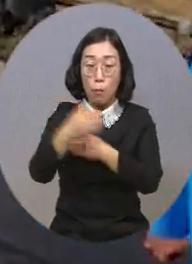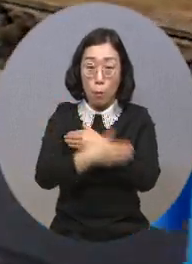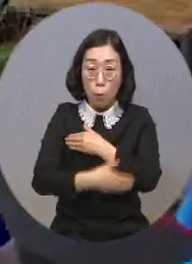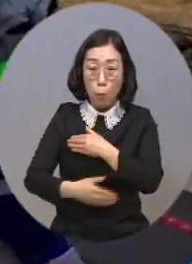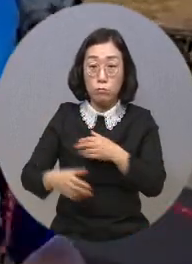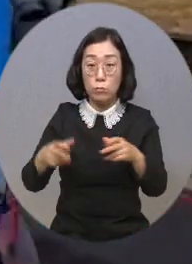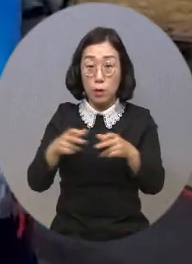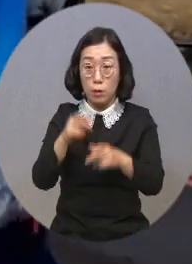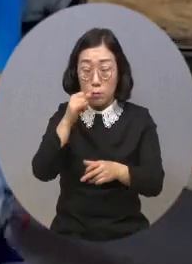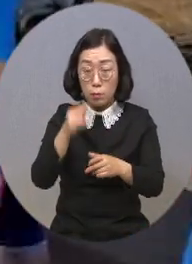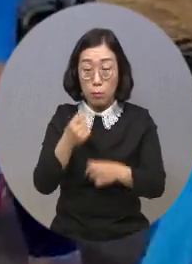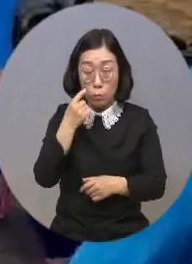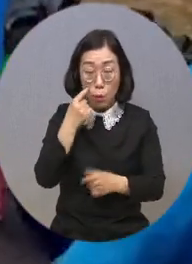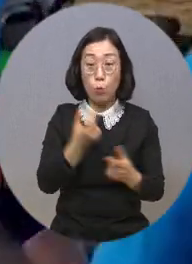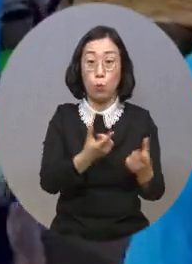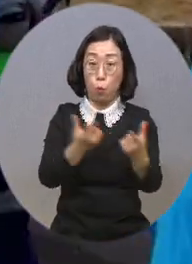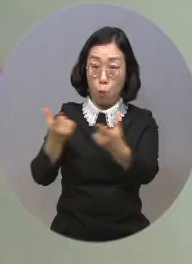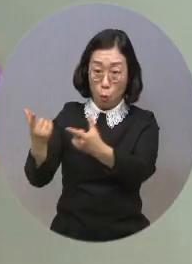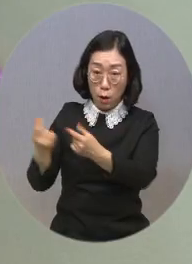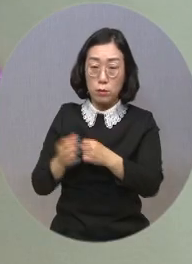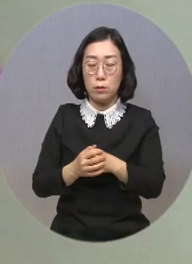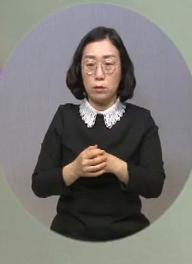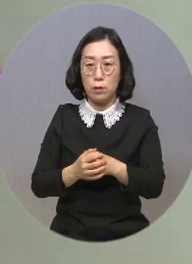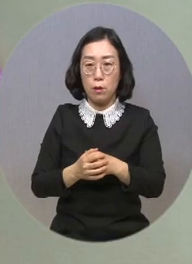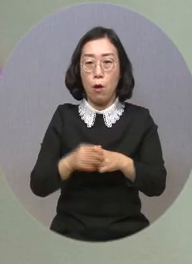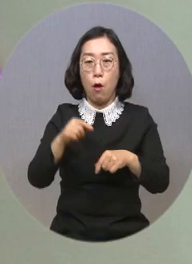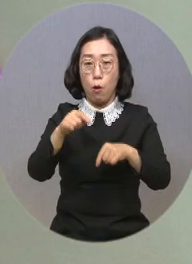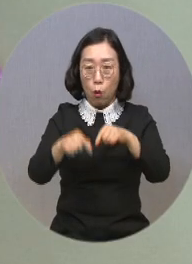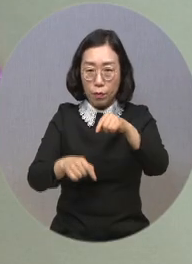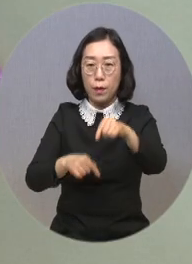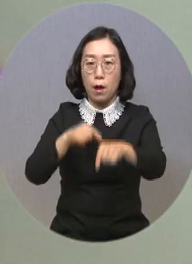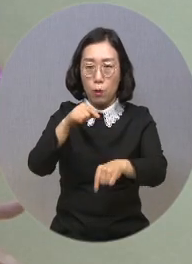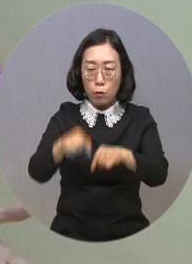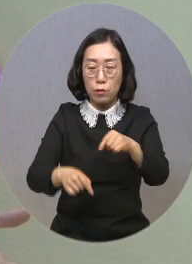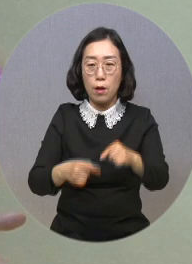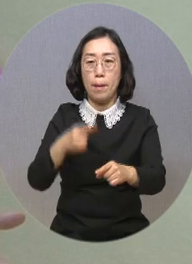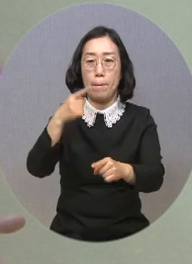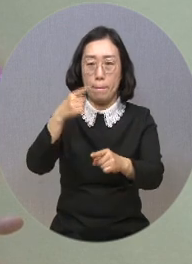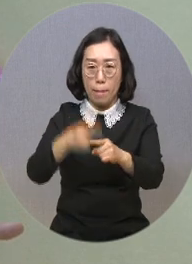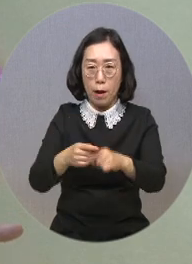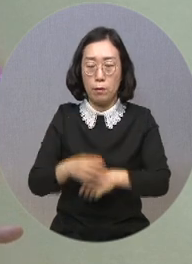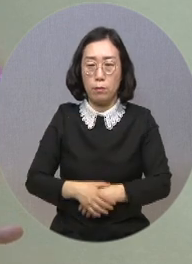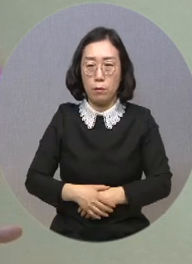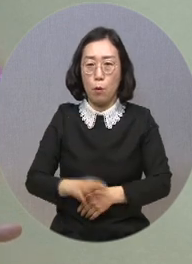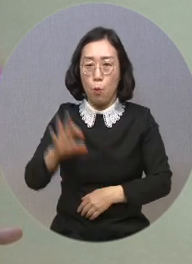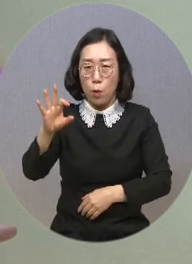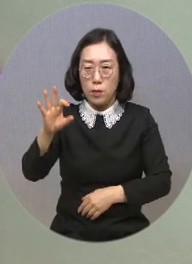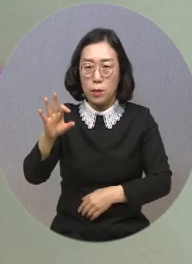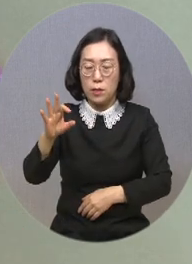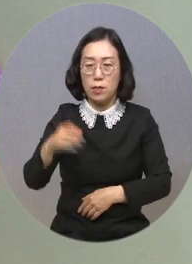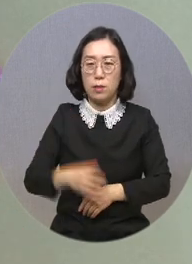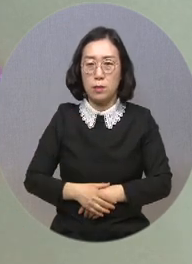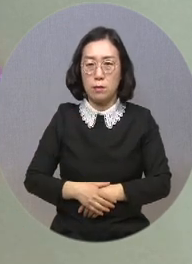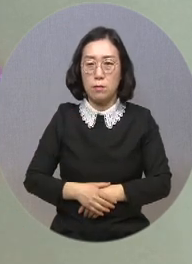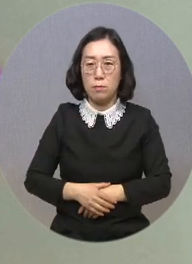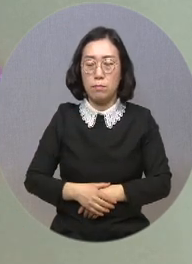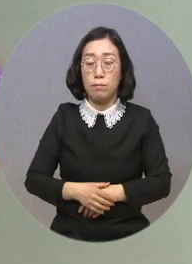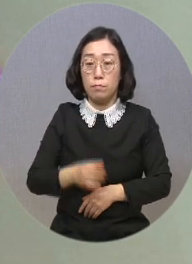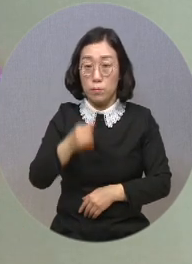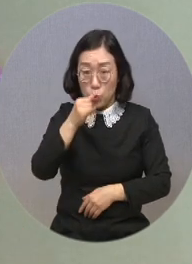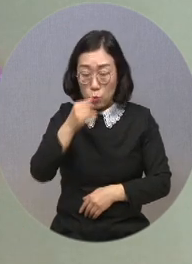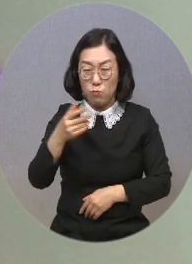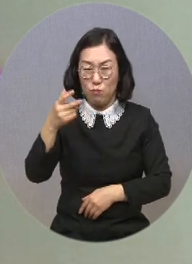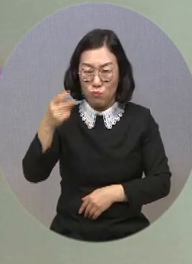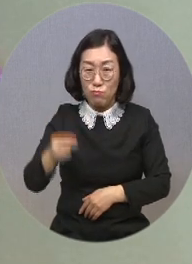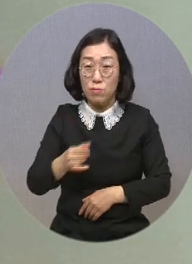특징이었어요, 그냥. 네. 그래서 걷다가 어린아이들은 대변을 보는 친구도 있었고요, 네. 옷에다. 또